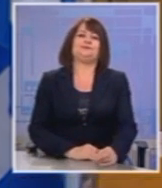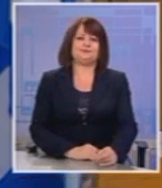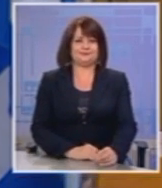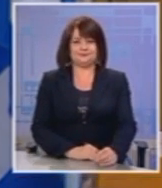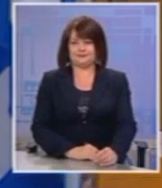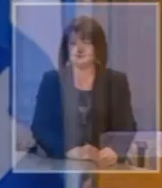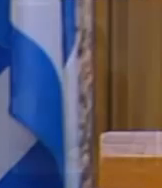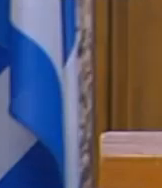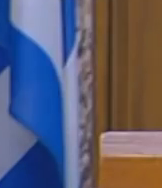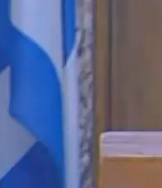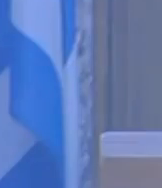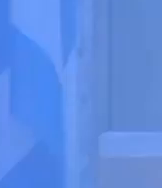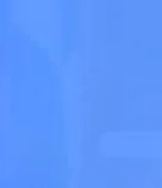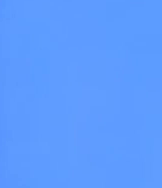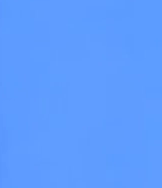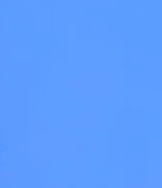βίντεο